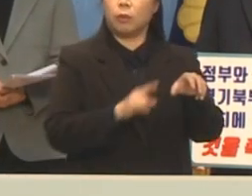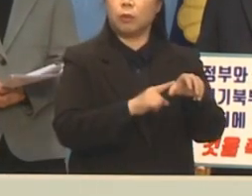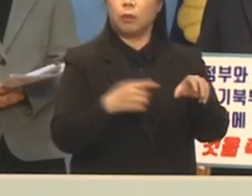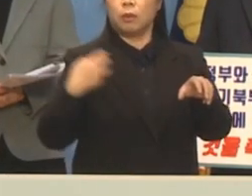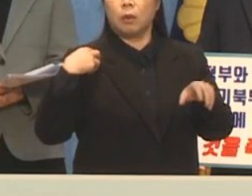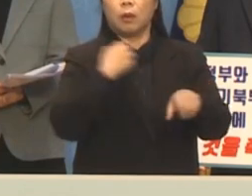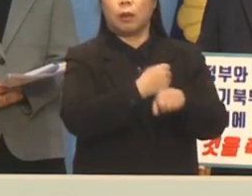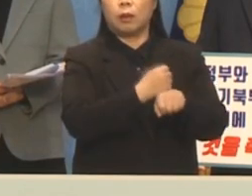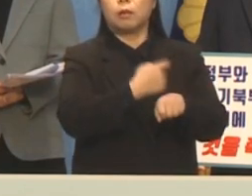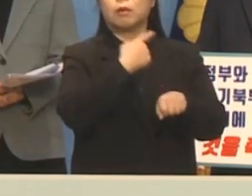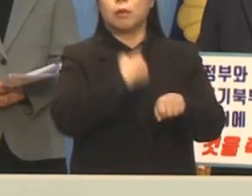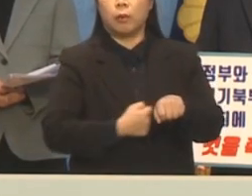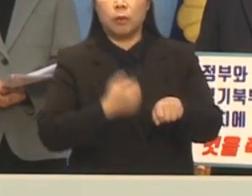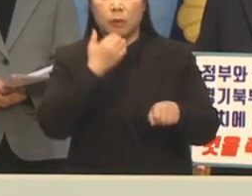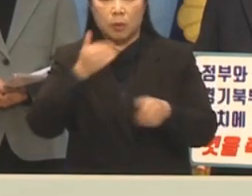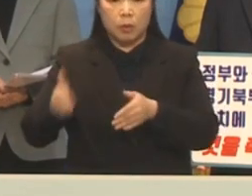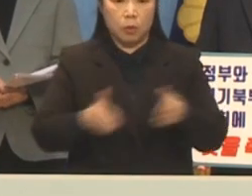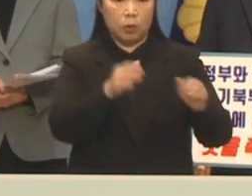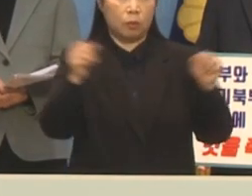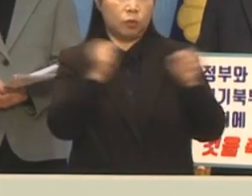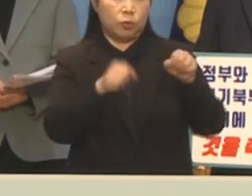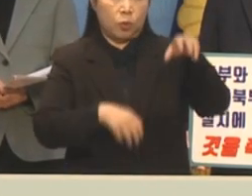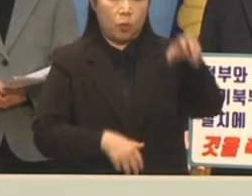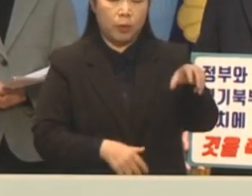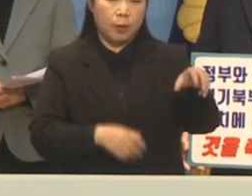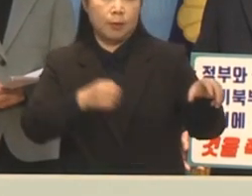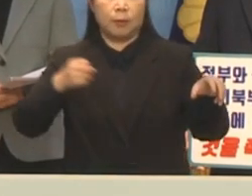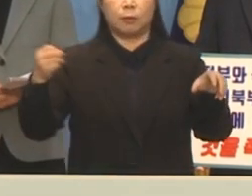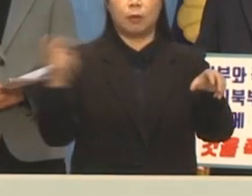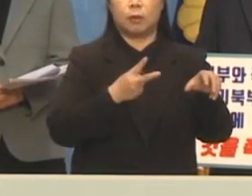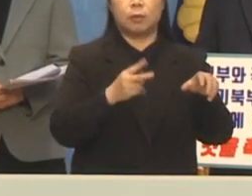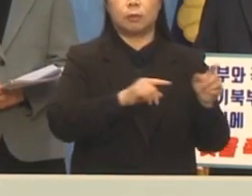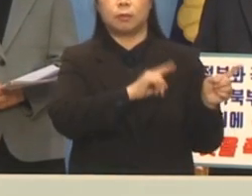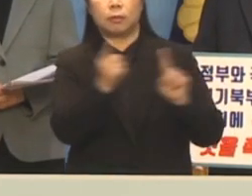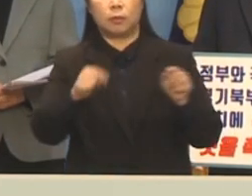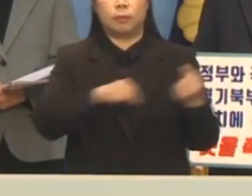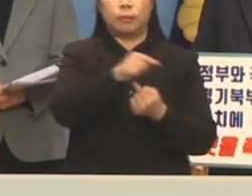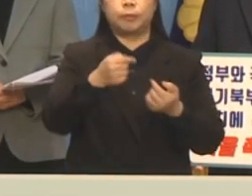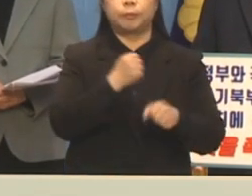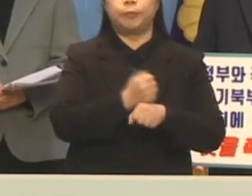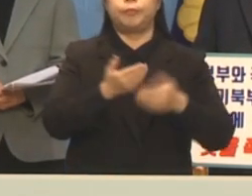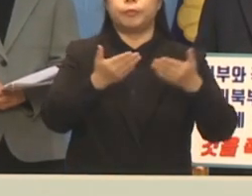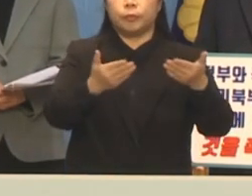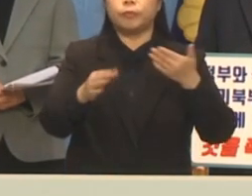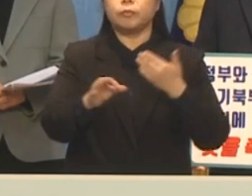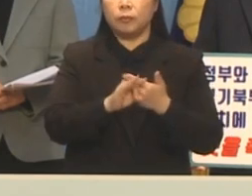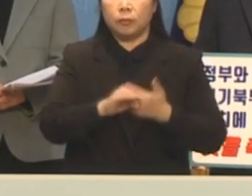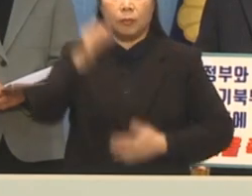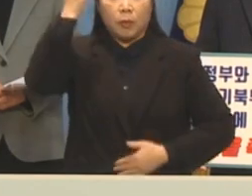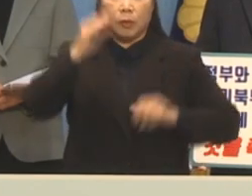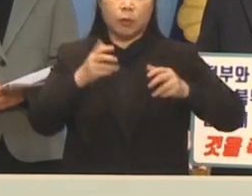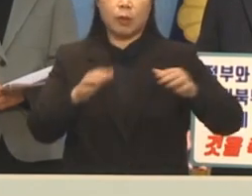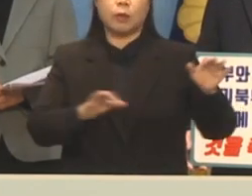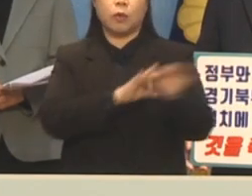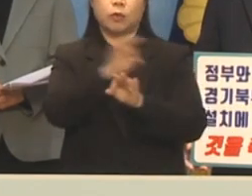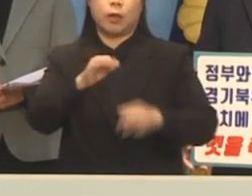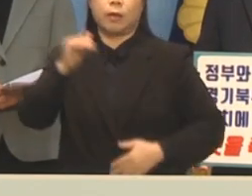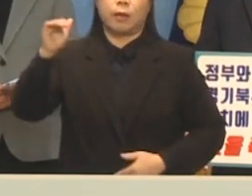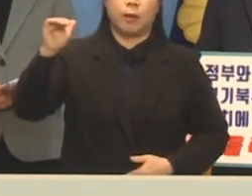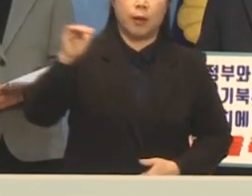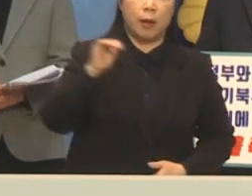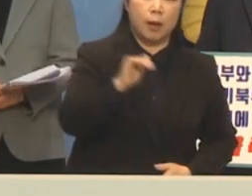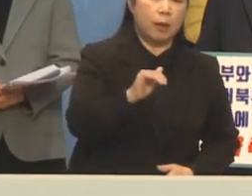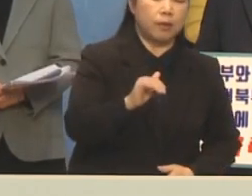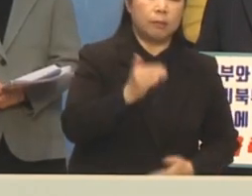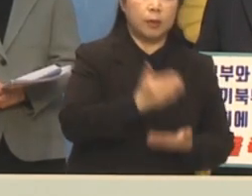했던 경기 북부를 다시 뛰게 하는 것이야말로 대한민국의 경제 하강을 막을 수 있는